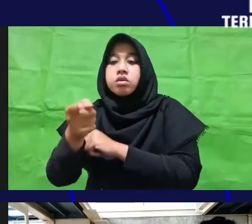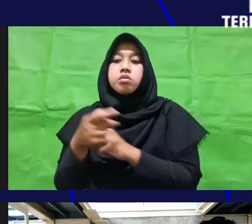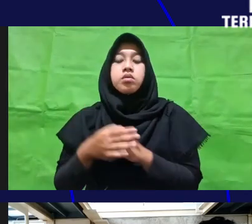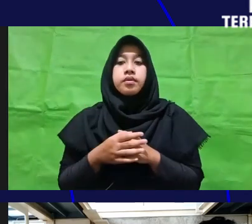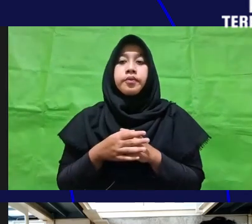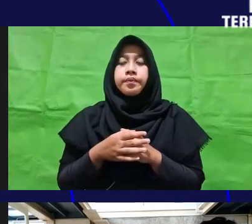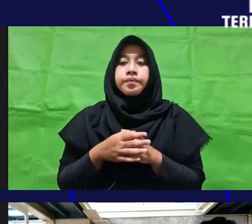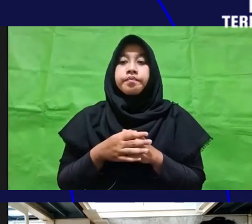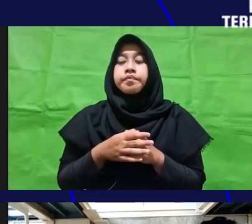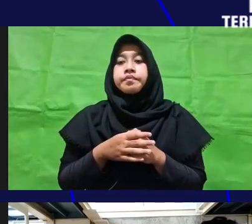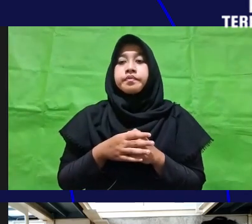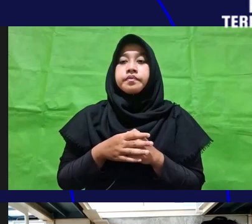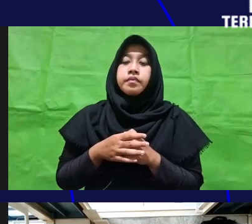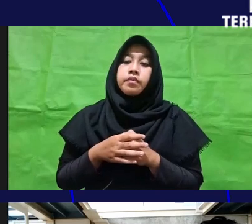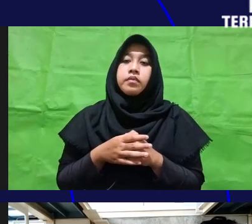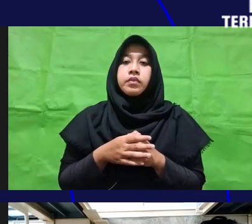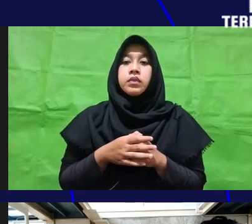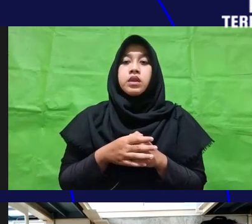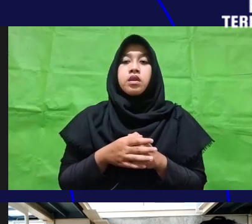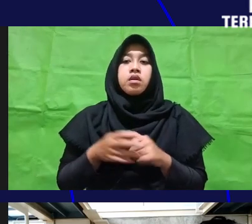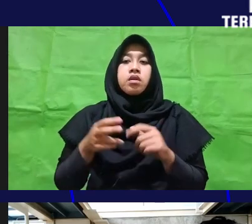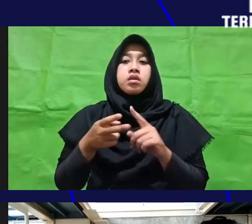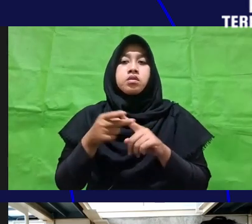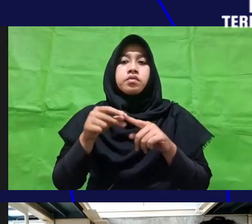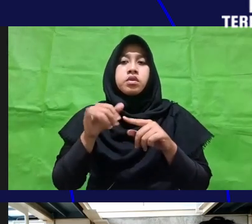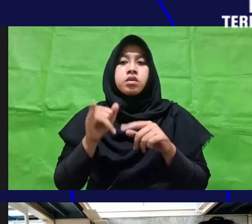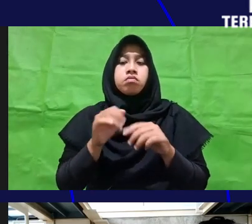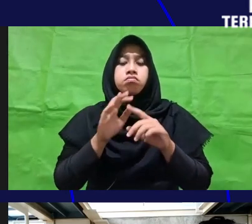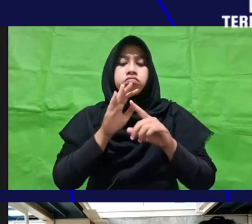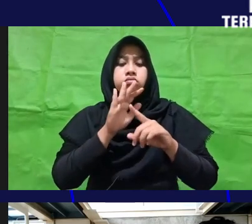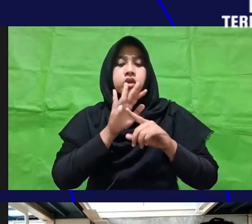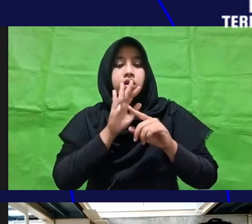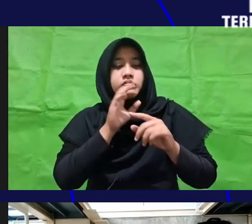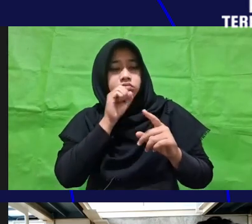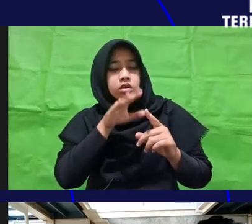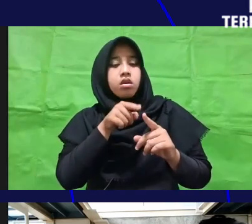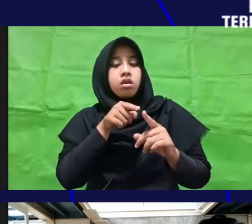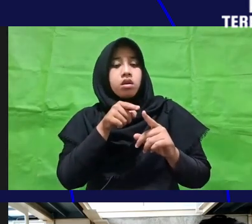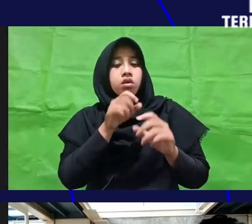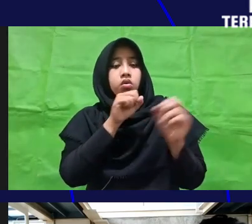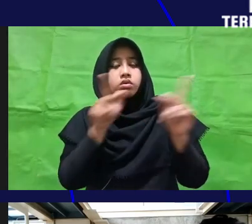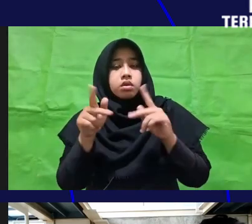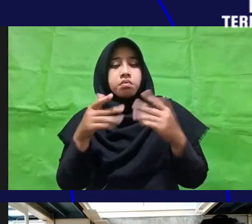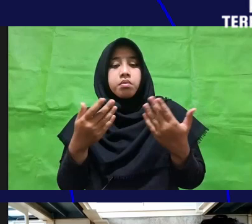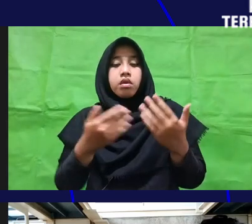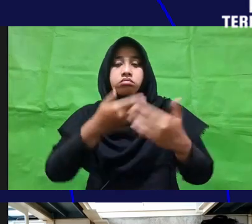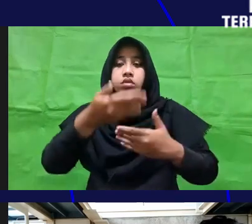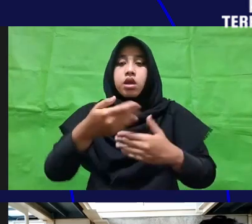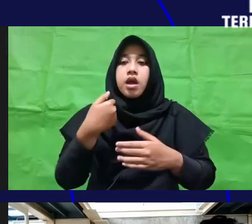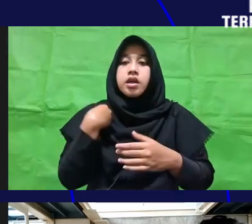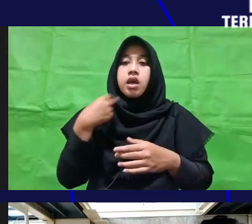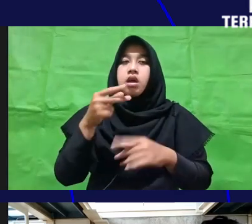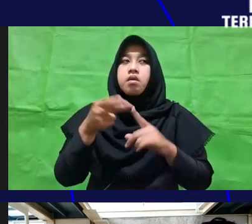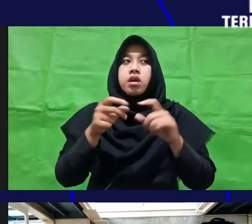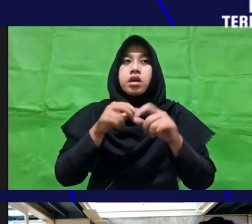Zikri membaca adanya penegasan konsep ya, bagaimana kemudian misalnya ada represi melawan emansipasi. Sejauh mana